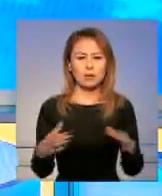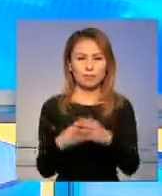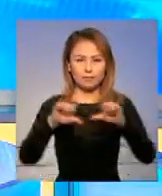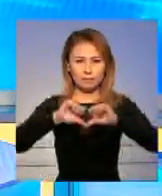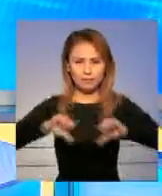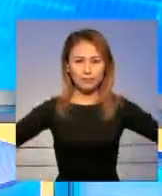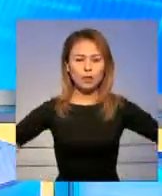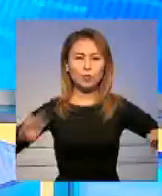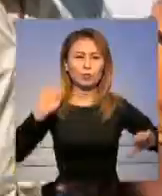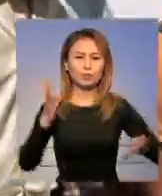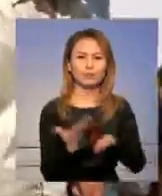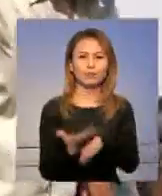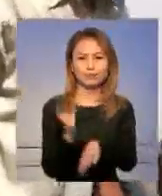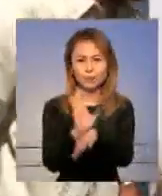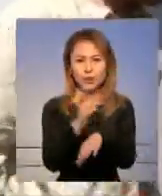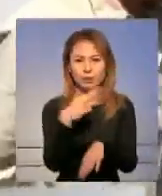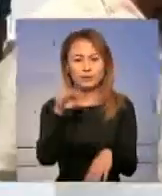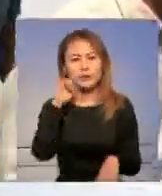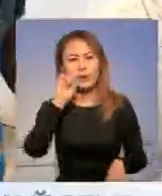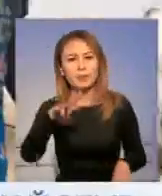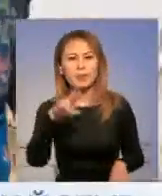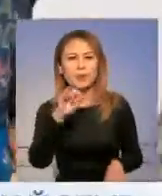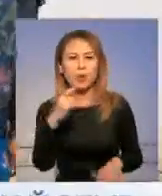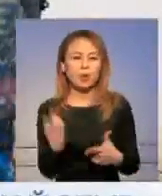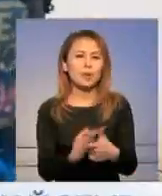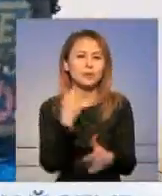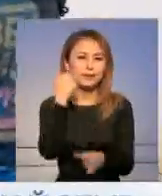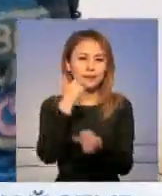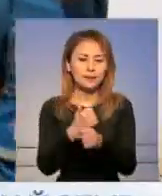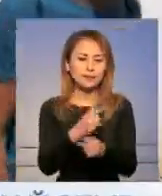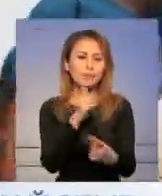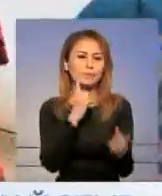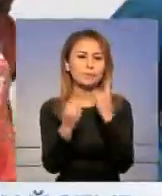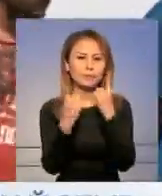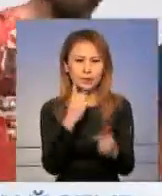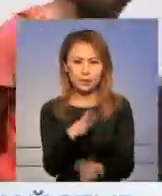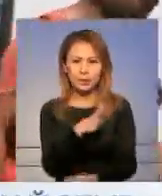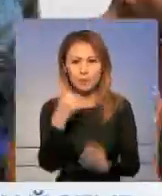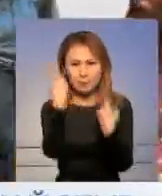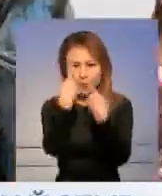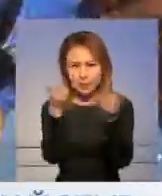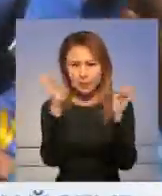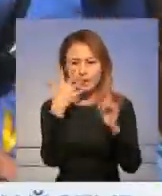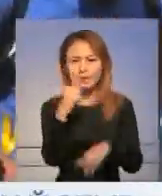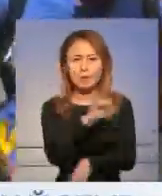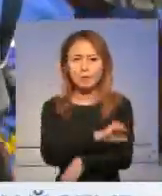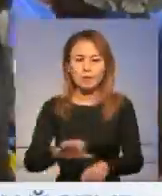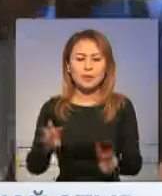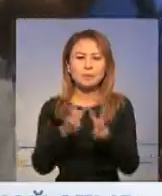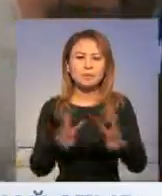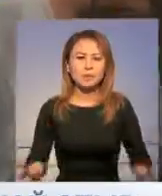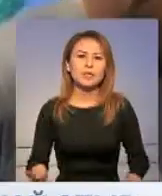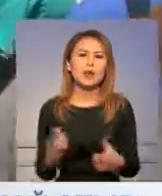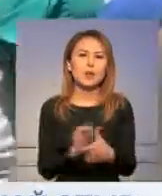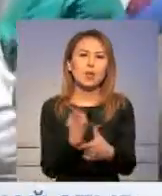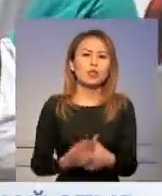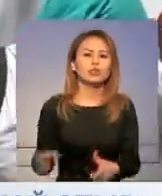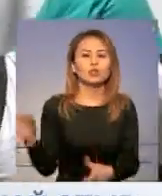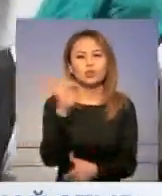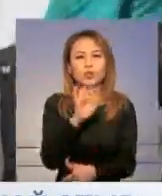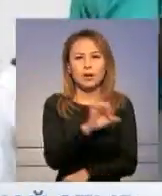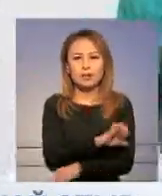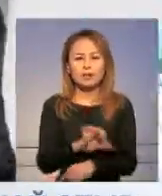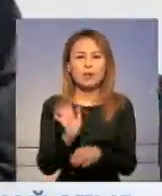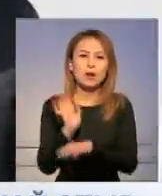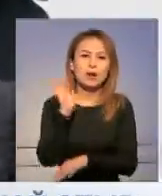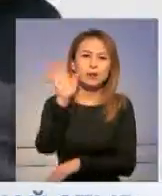екенін де ескертті. Бұл мәселе бойынша Дональд Трамп Пентагон басшысымен кеңескен. Ал Мексиканың сыртқы істер министрлігі Вашингтоннан шекараға